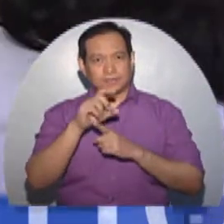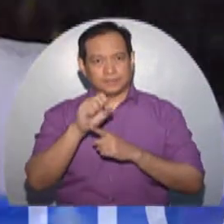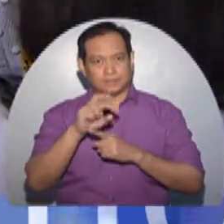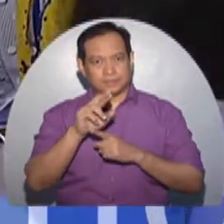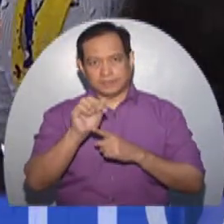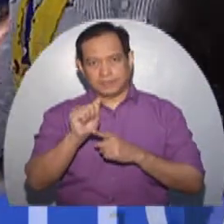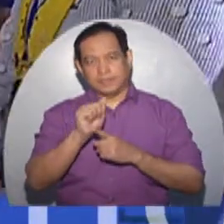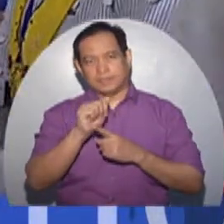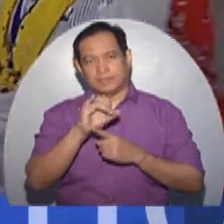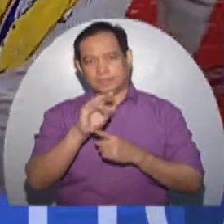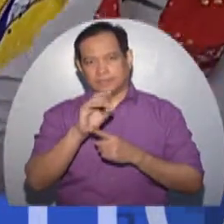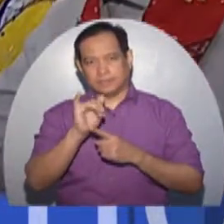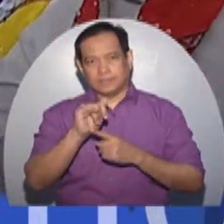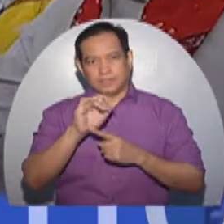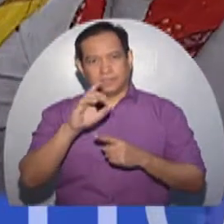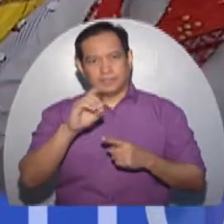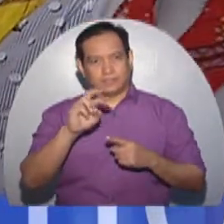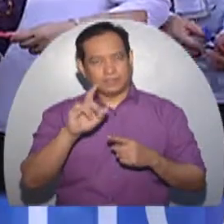Inday Duterte.